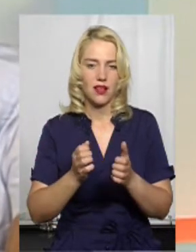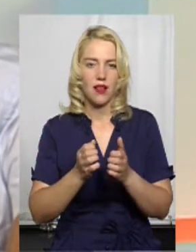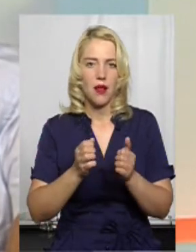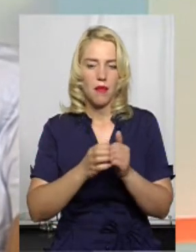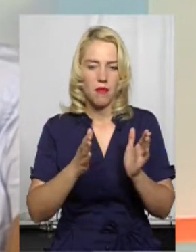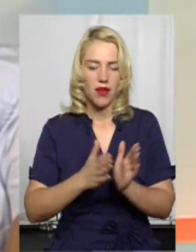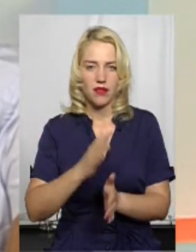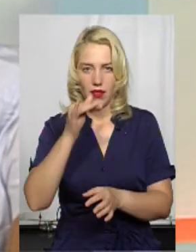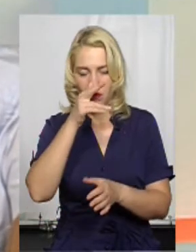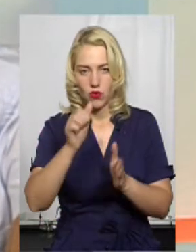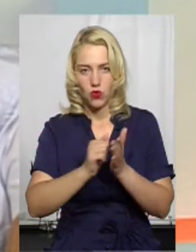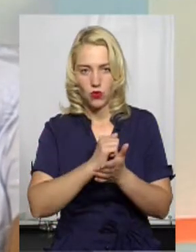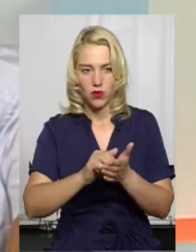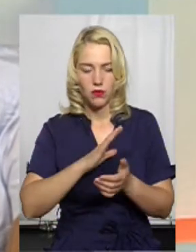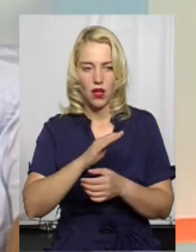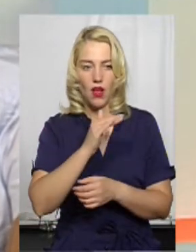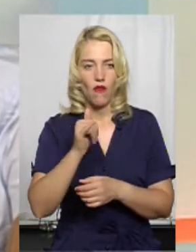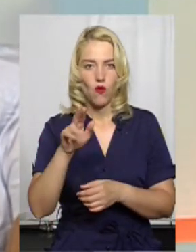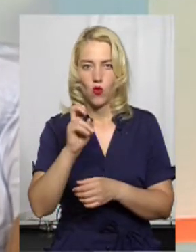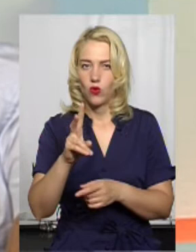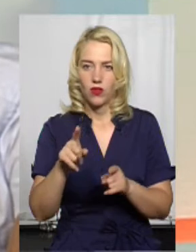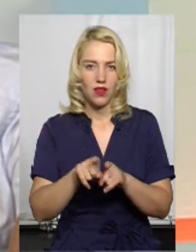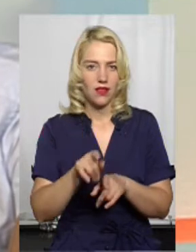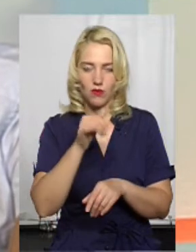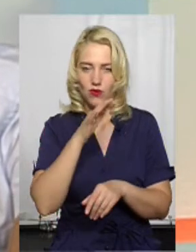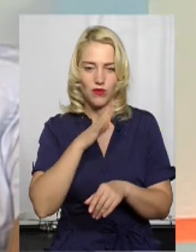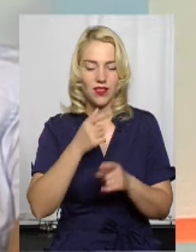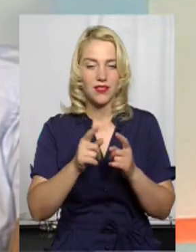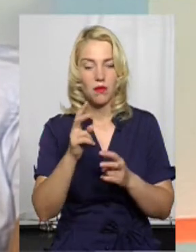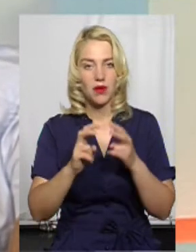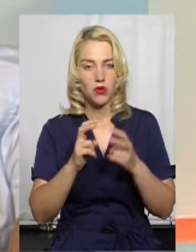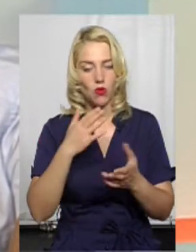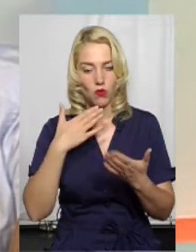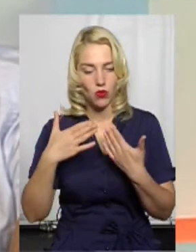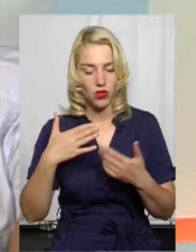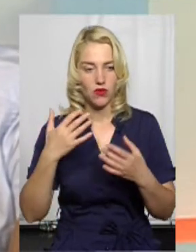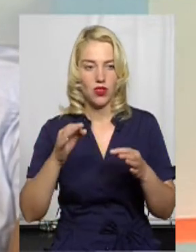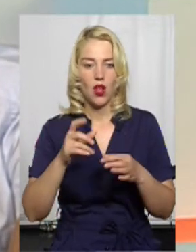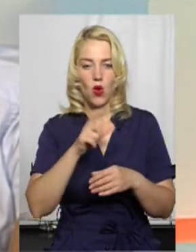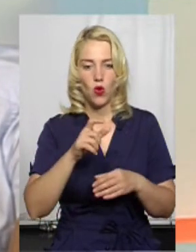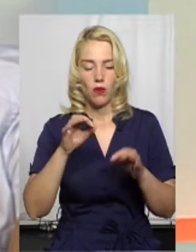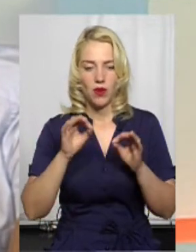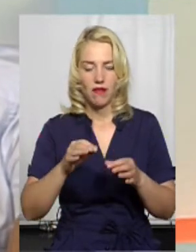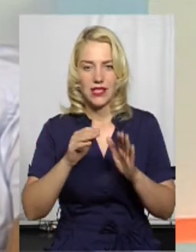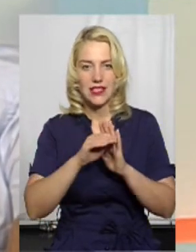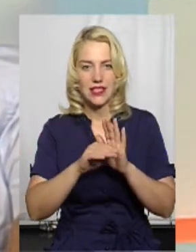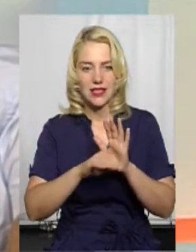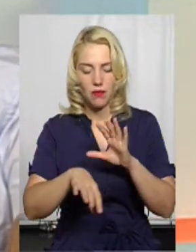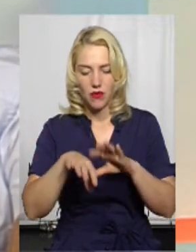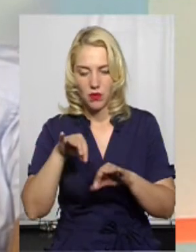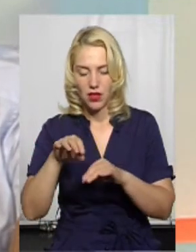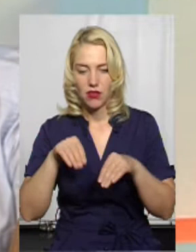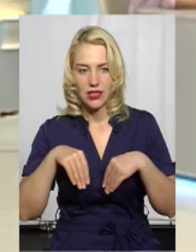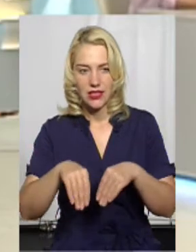сертифікувалися. З фундуком такого не буде, бо це вже промисловий підхід. Люди вже правильно, системно підбирають саджанці,